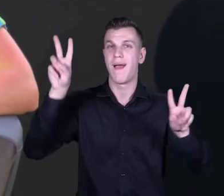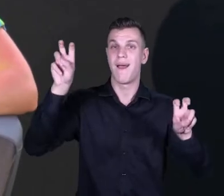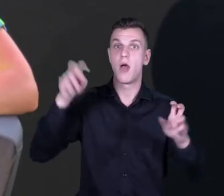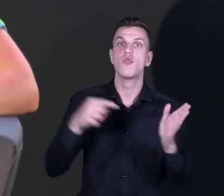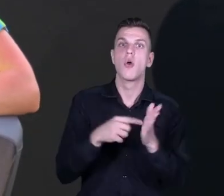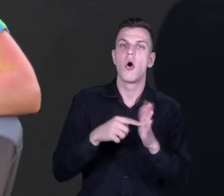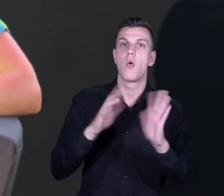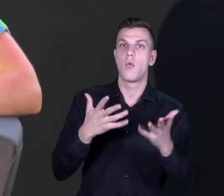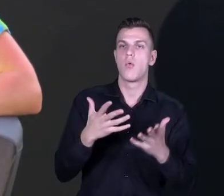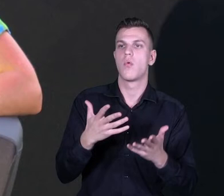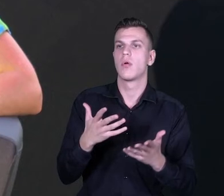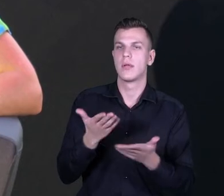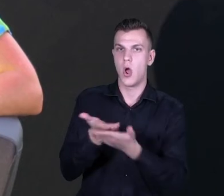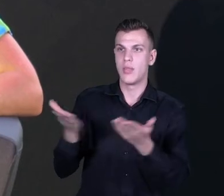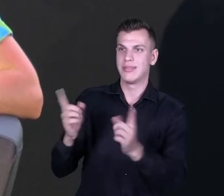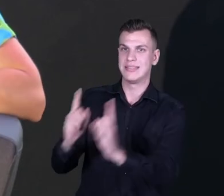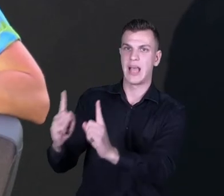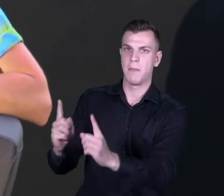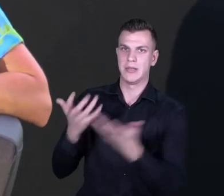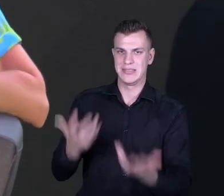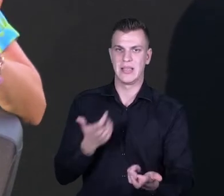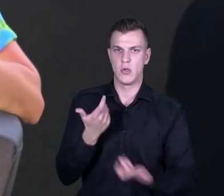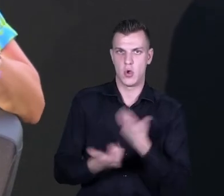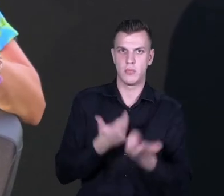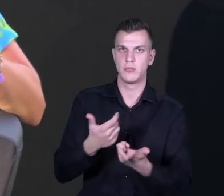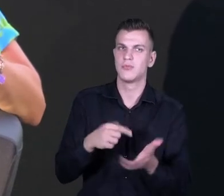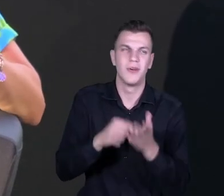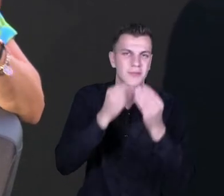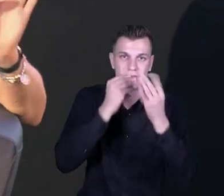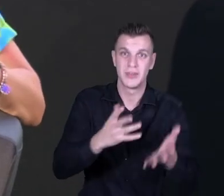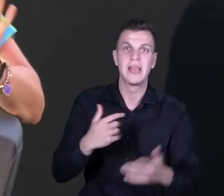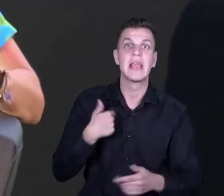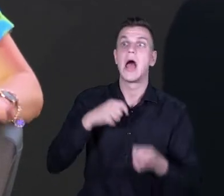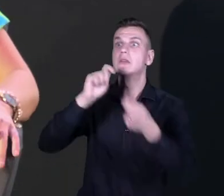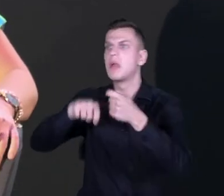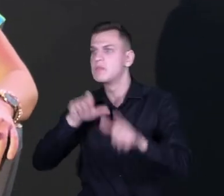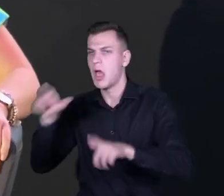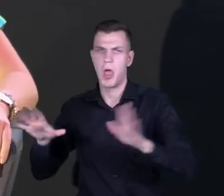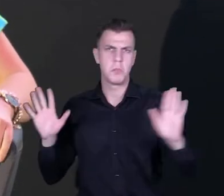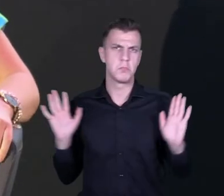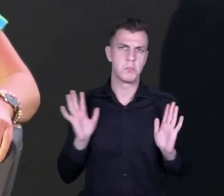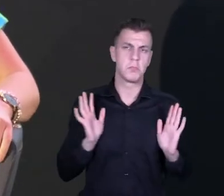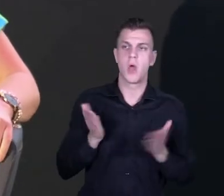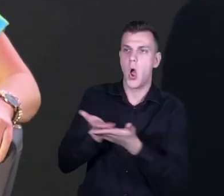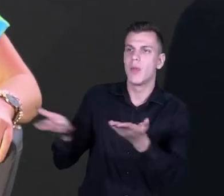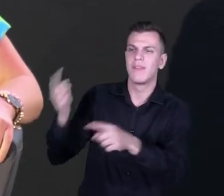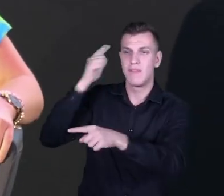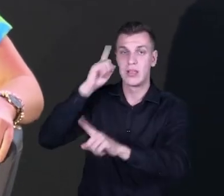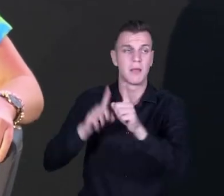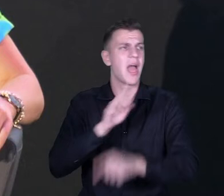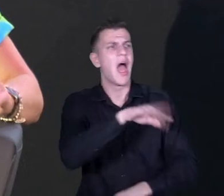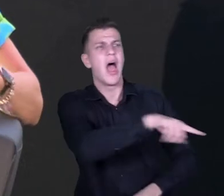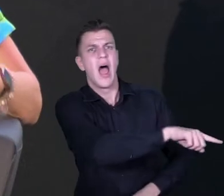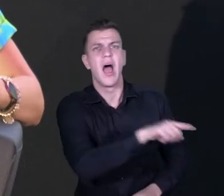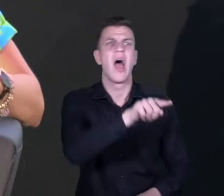było cudowne, że oni się sami pilnowali. Ja nie musiałam patrzeć, czy już ta para była, czy nie, bo oni wiedzieli, zaraz było powiedziane to dość